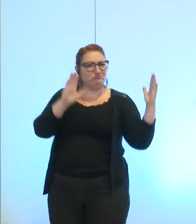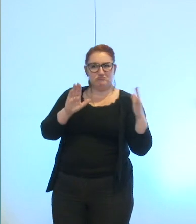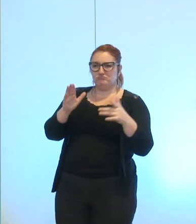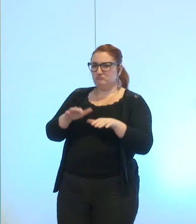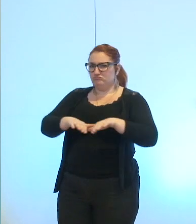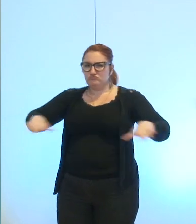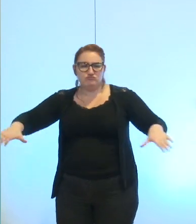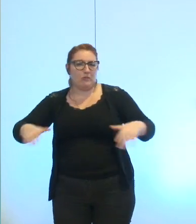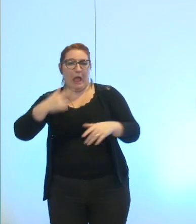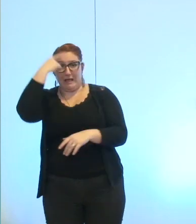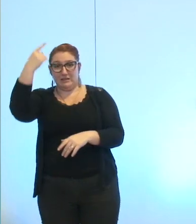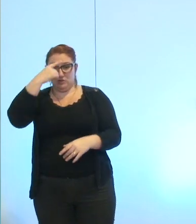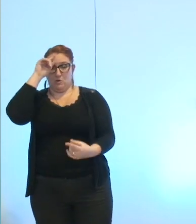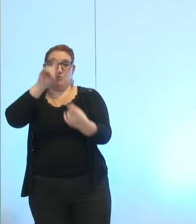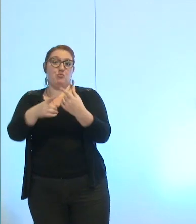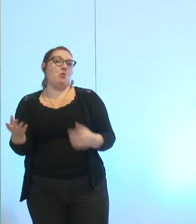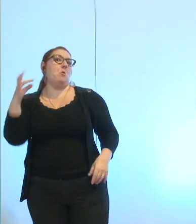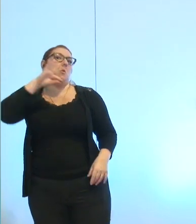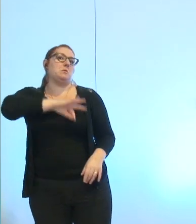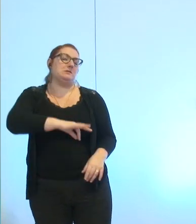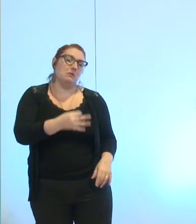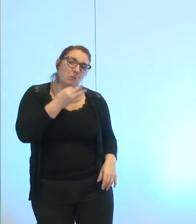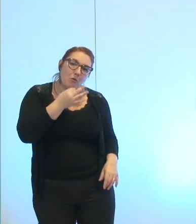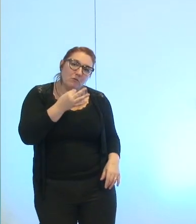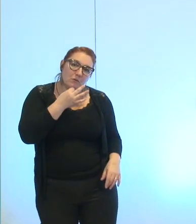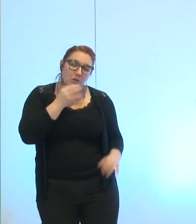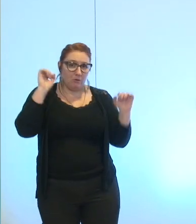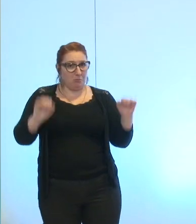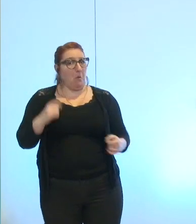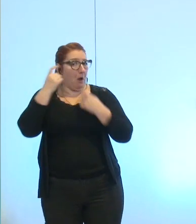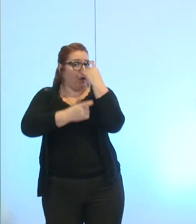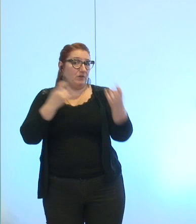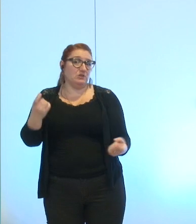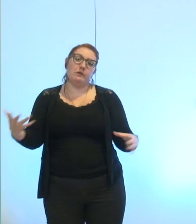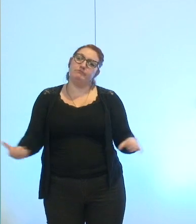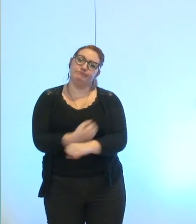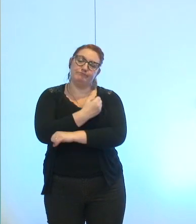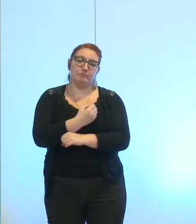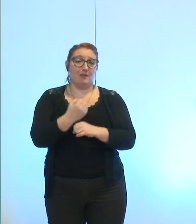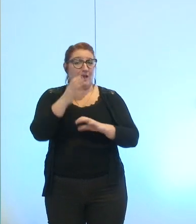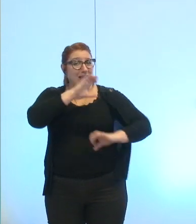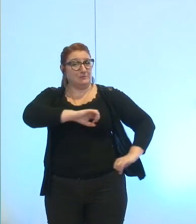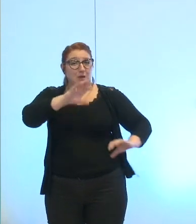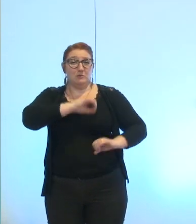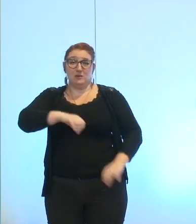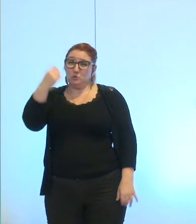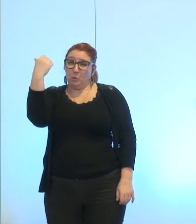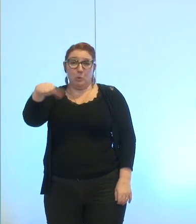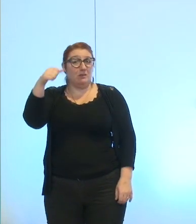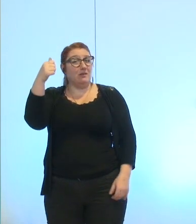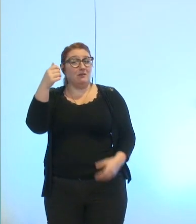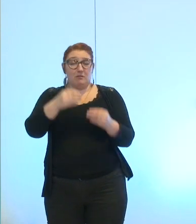et ainsi percevoir des recettes si nécessaires une expérimentation unique au monde est conduite entre deco et la ville